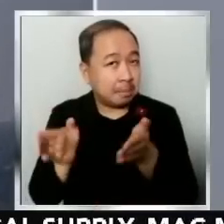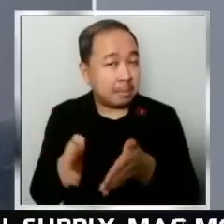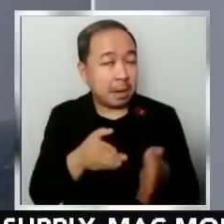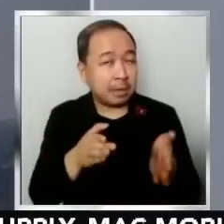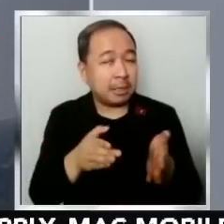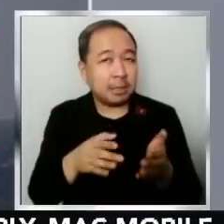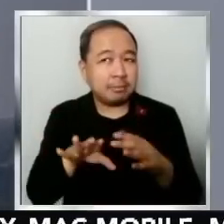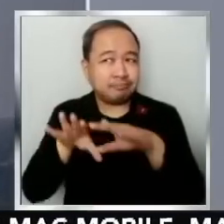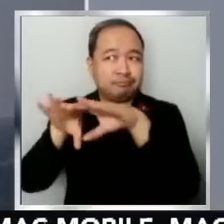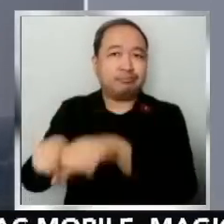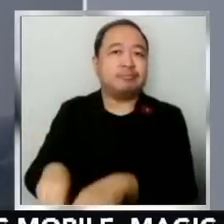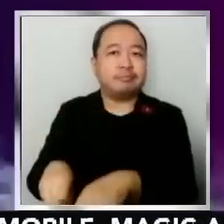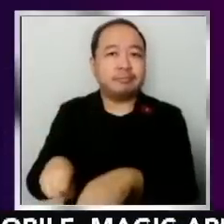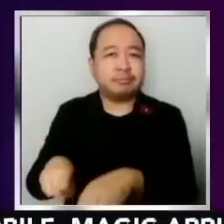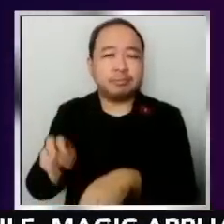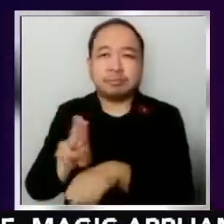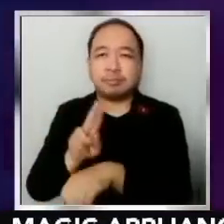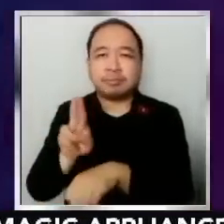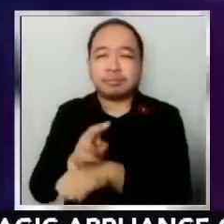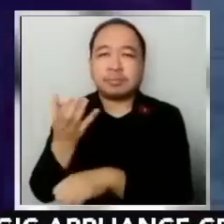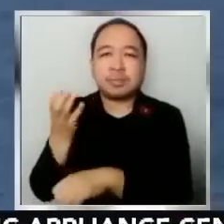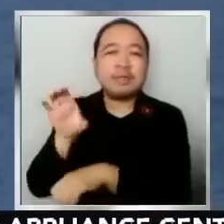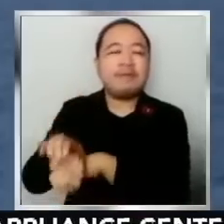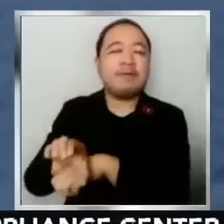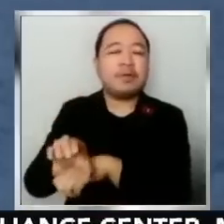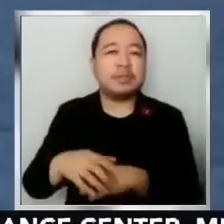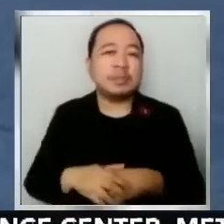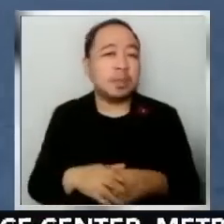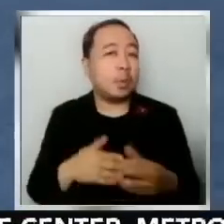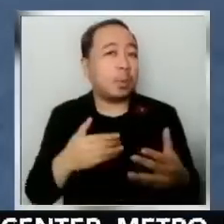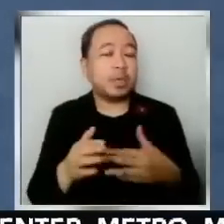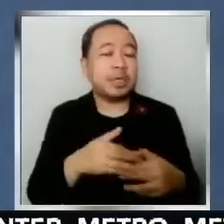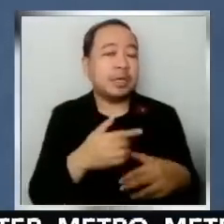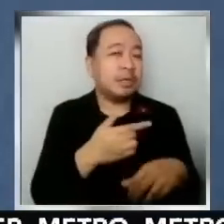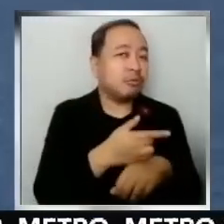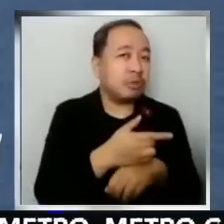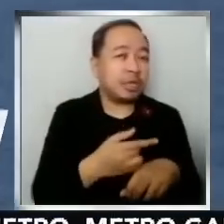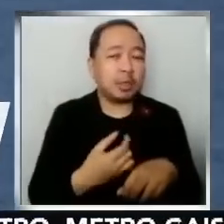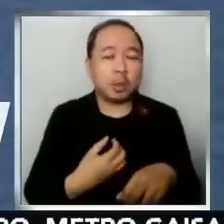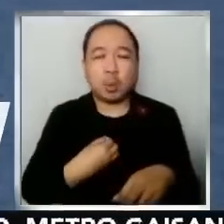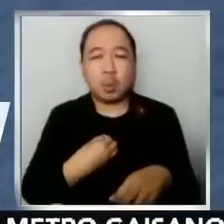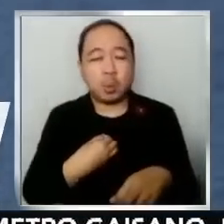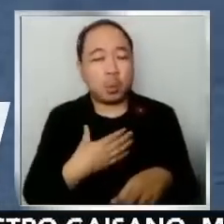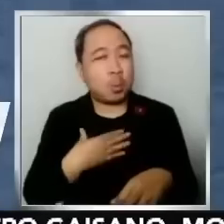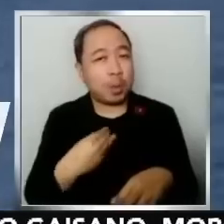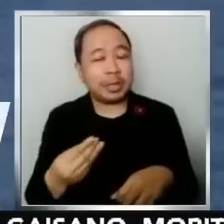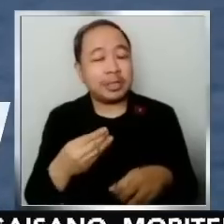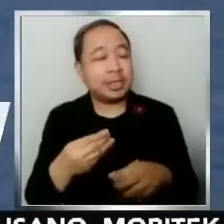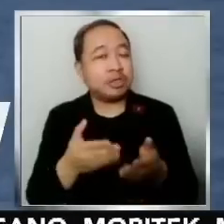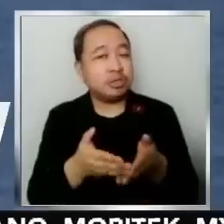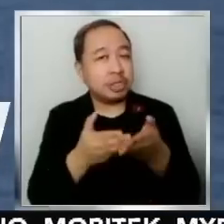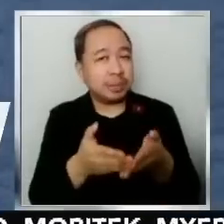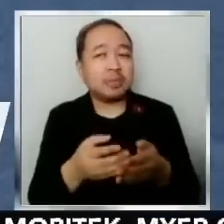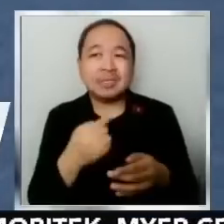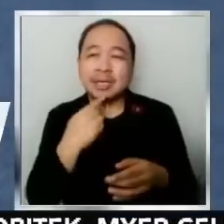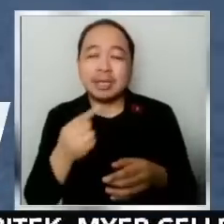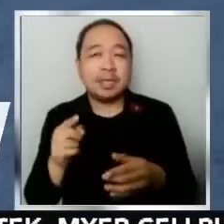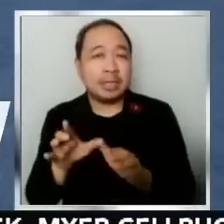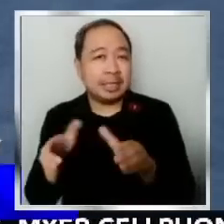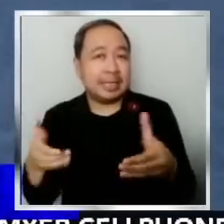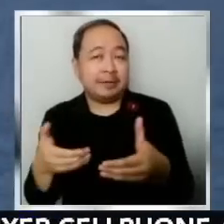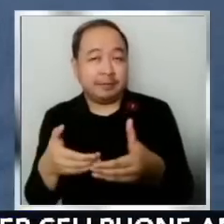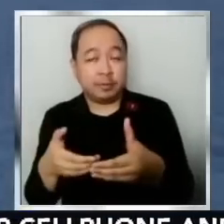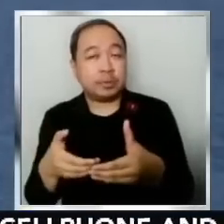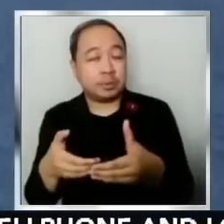the military capability gray o white ship man yan sabi ng task force on the West Philippines C paglabag ito sa soberanya ng